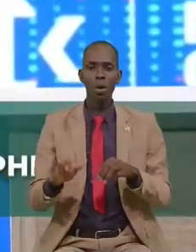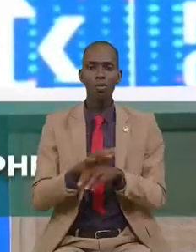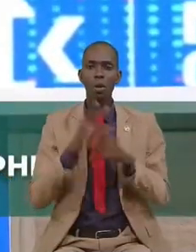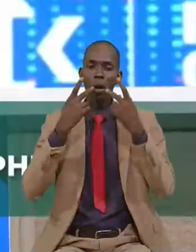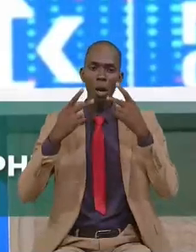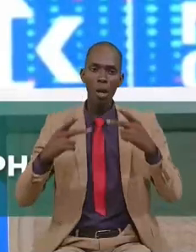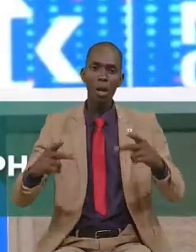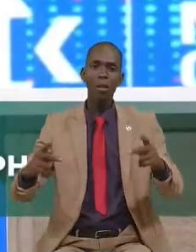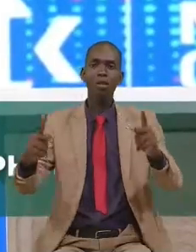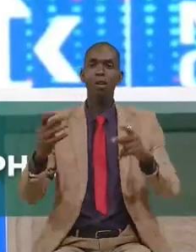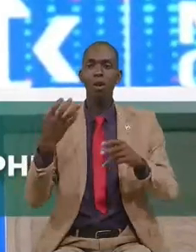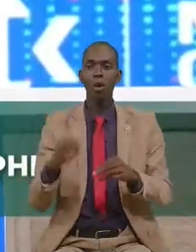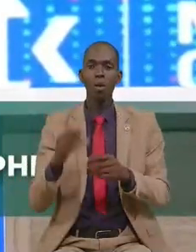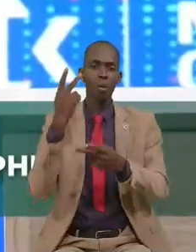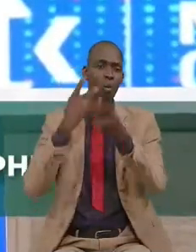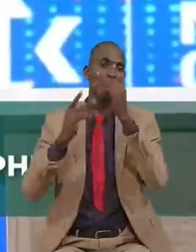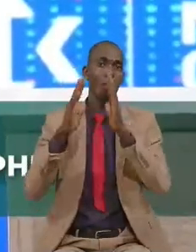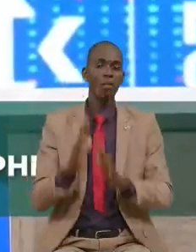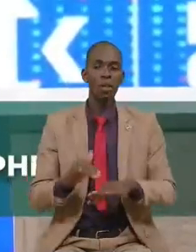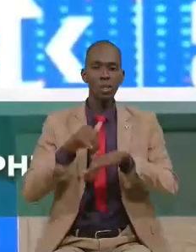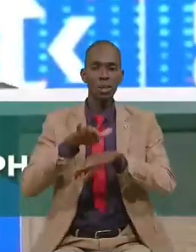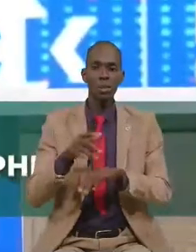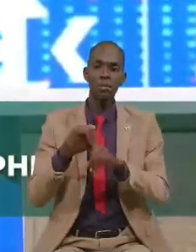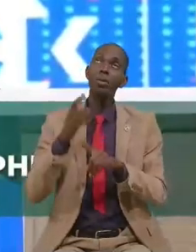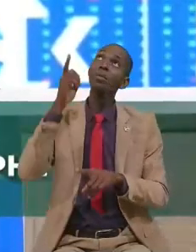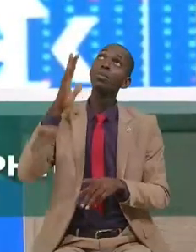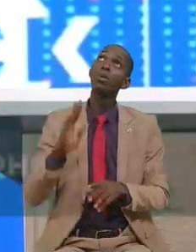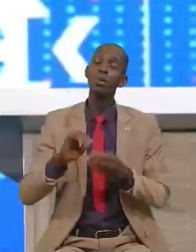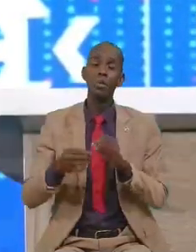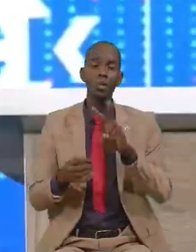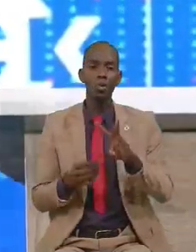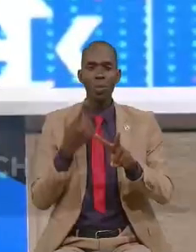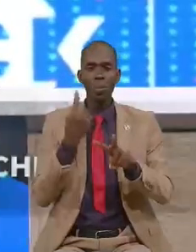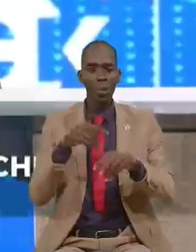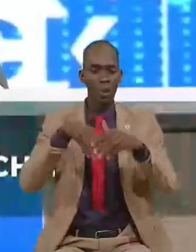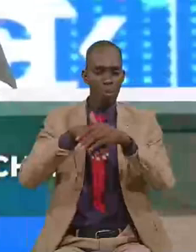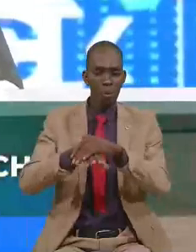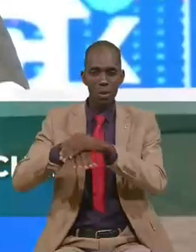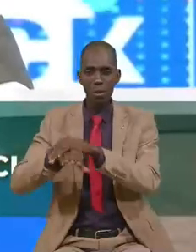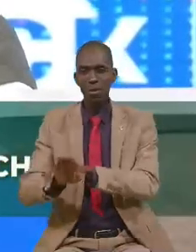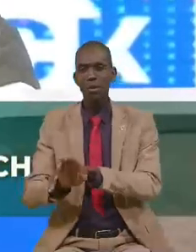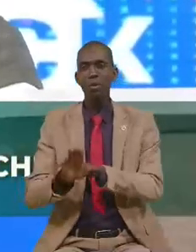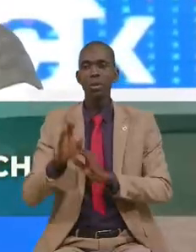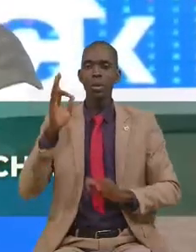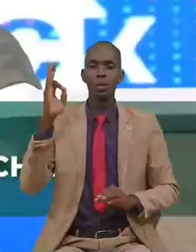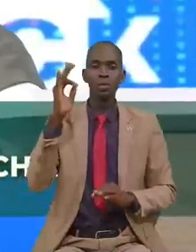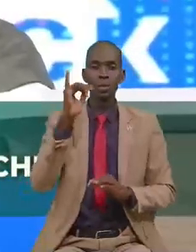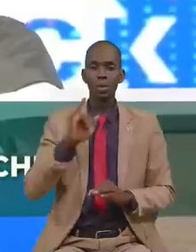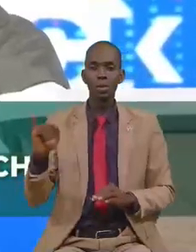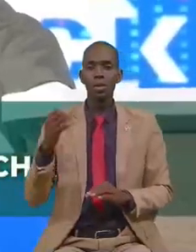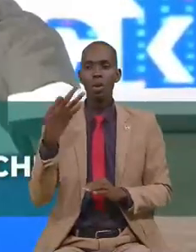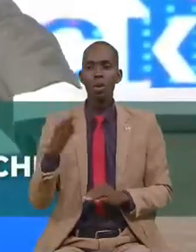endormies pour les exploits. Il y a trois éléments. Premièrement, la puissante proclamation des prophètes envoyés par Dieu. Deuxième élément,